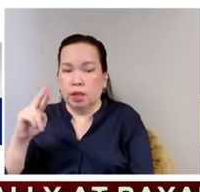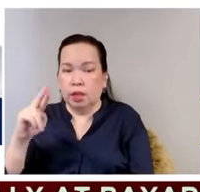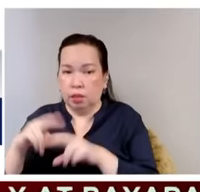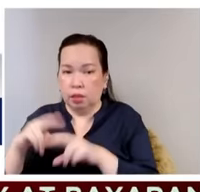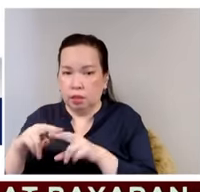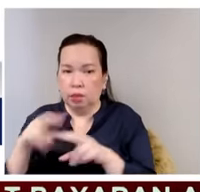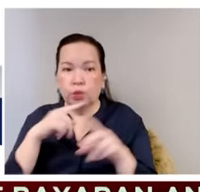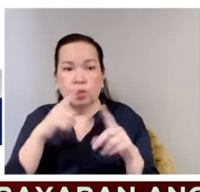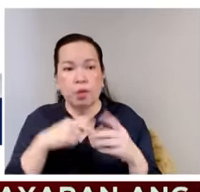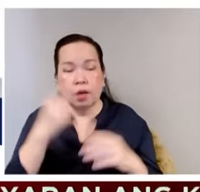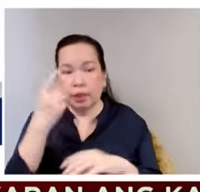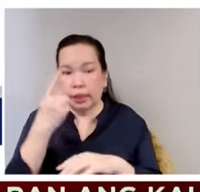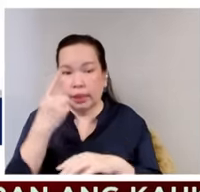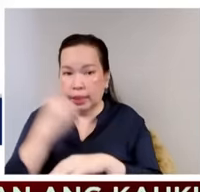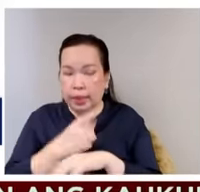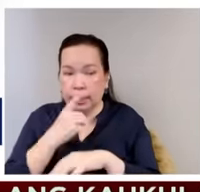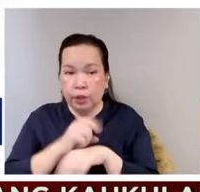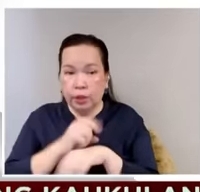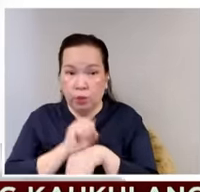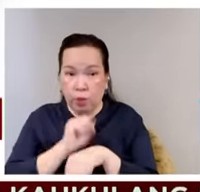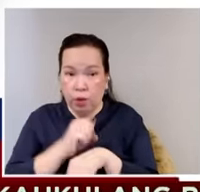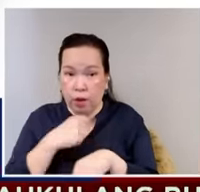no, so they will get